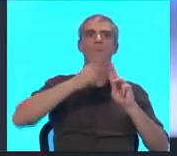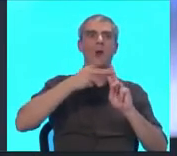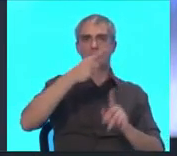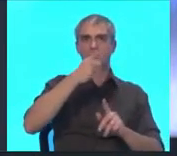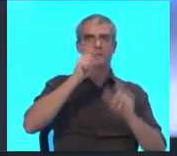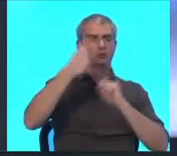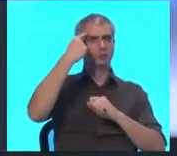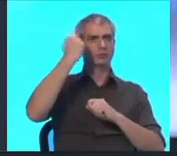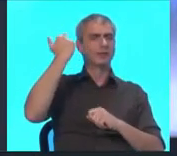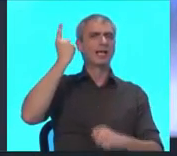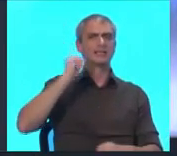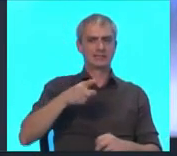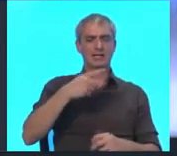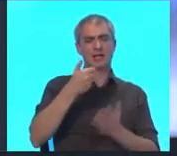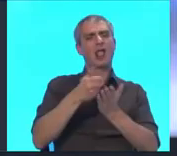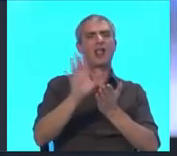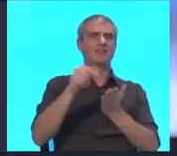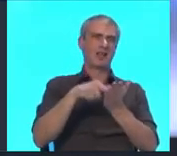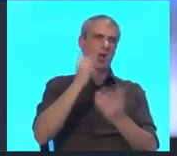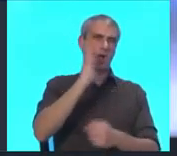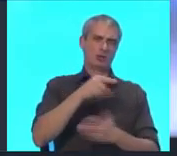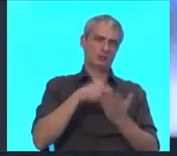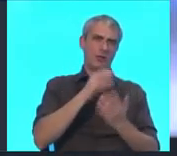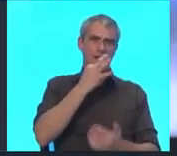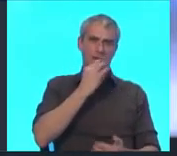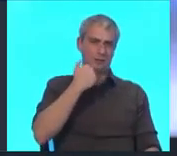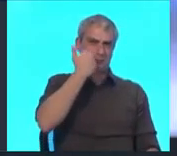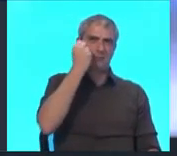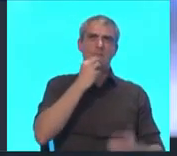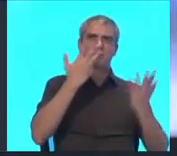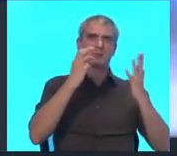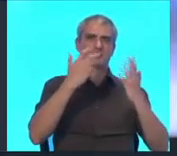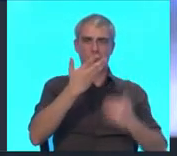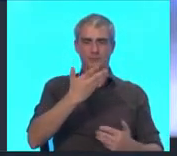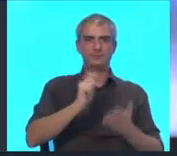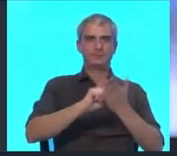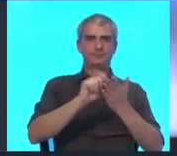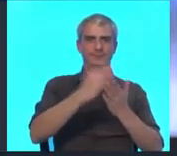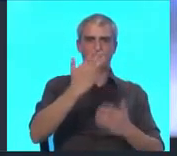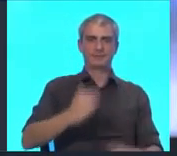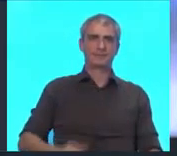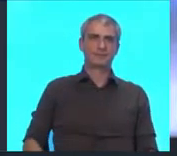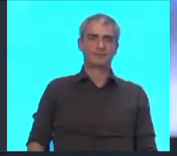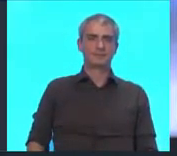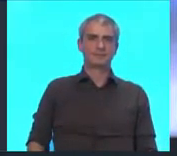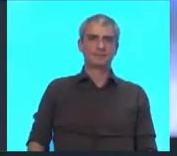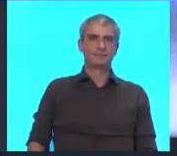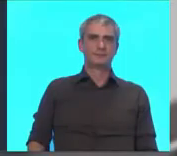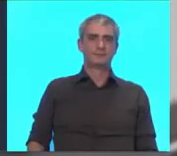שהיה צריך לוותר לו על העונש מפאת גילו. על כל אלה, בכתבה של כתבת כאן באירופה, אנטוניה